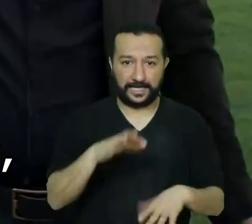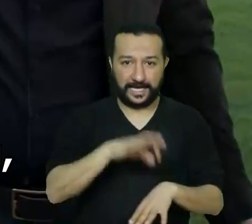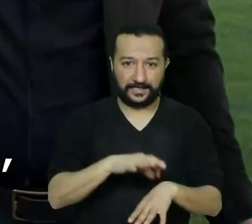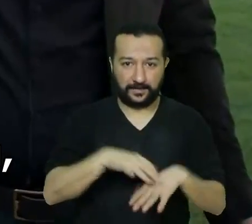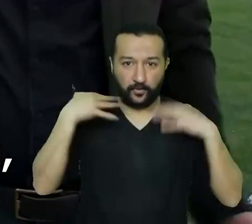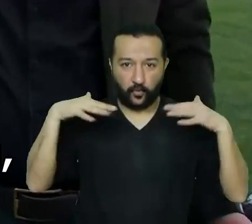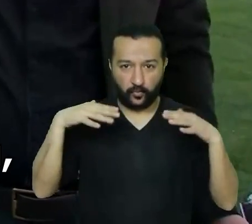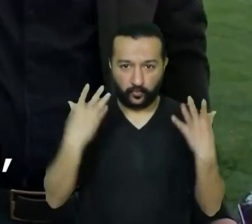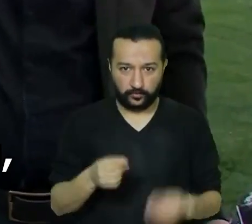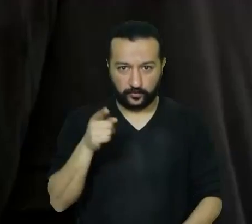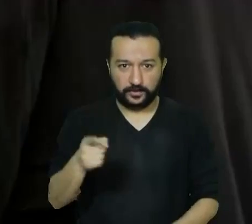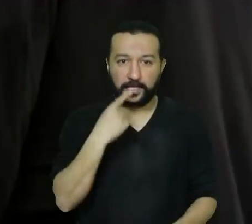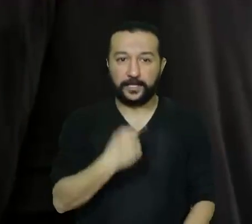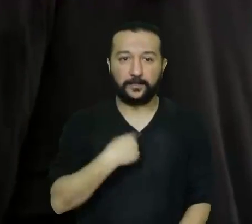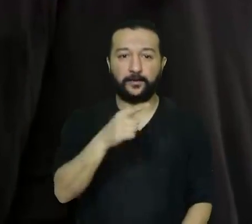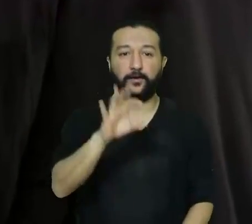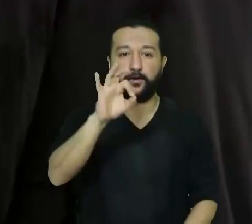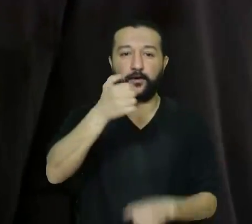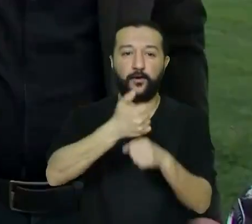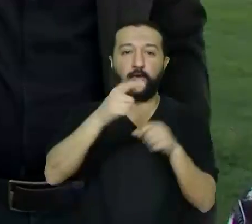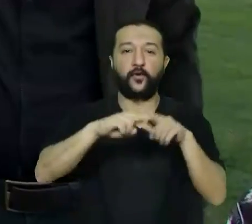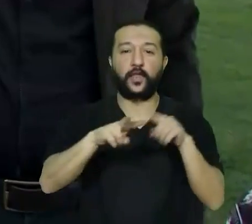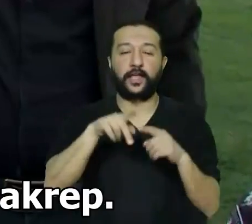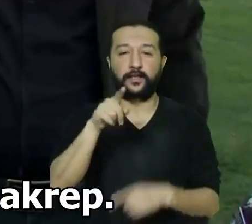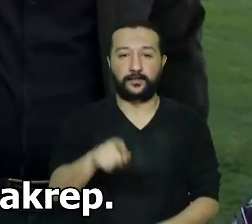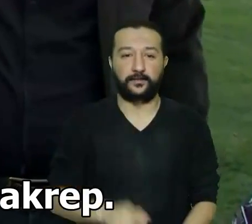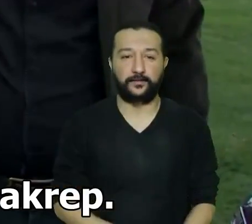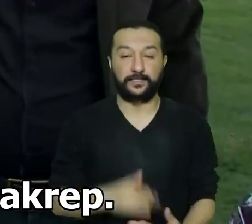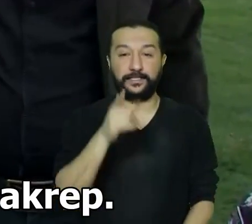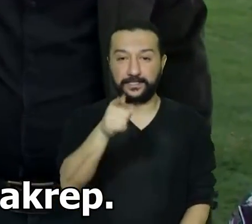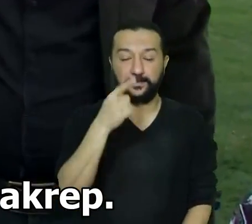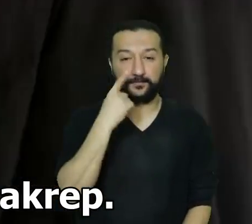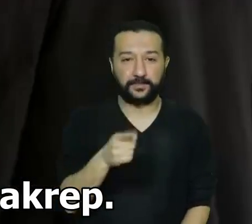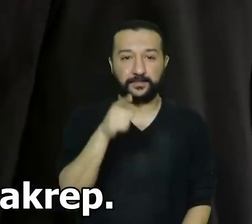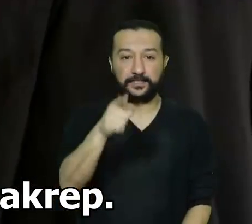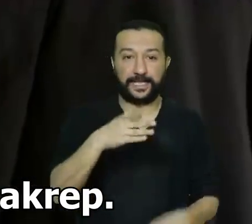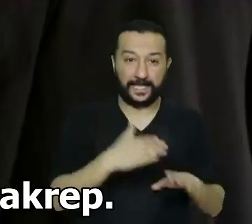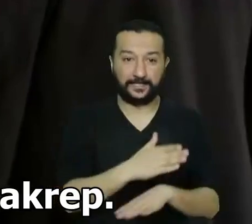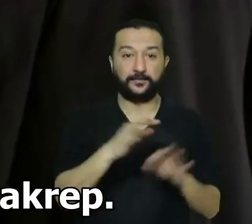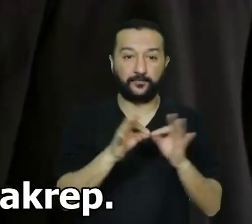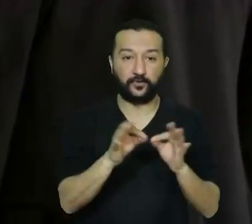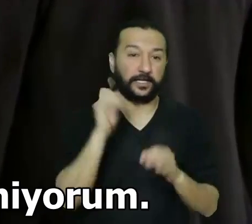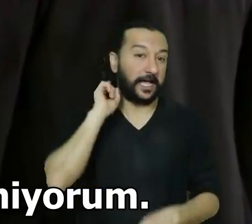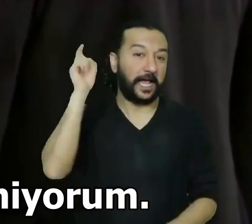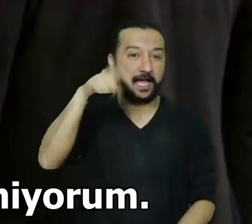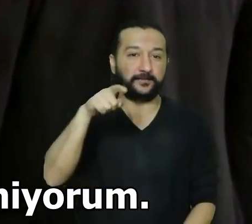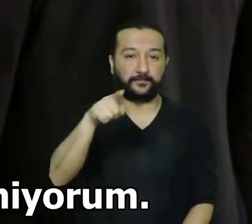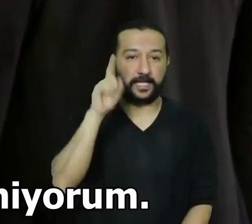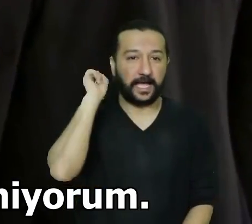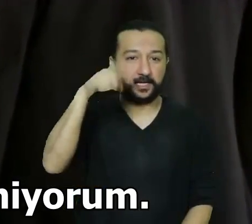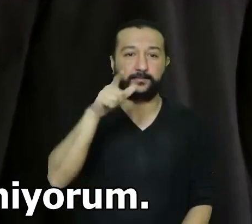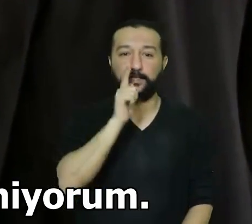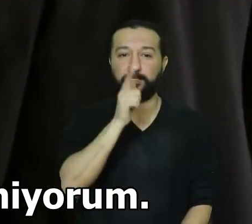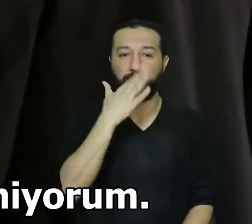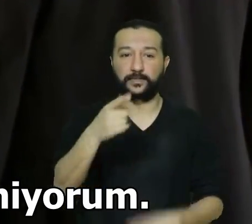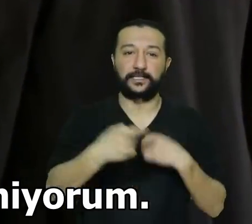Hastalanmış koyun burcu. Ne diyorsun ya Şükrü? Oğlan, oğlan. Senin baksana esas burcunda akrep. Akrebin sesi